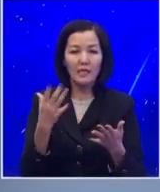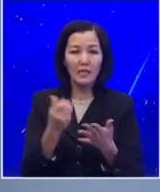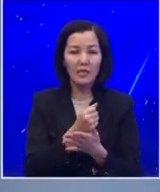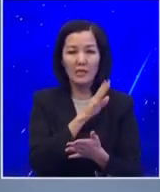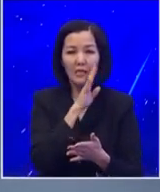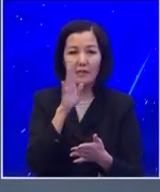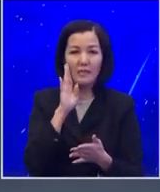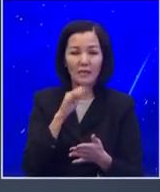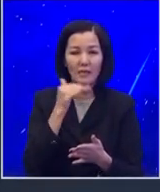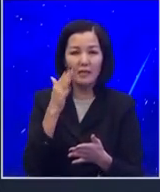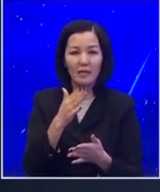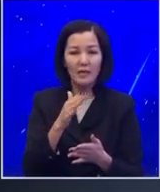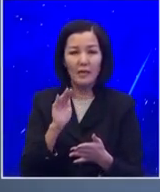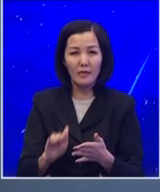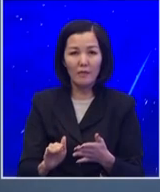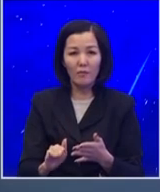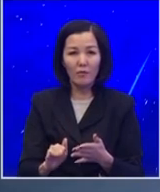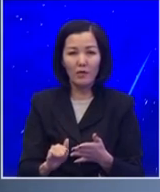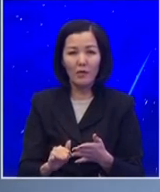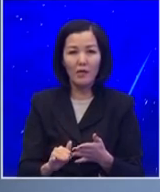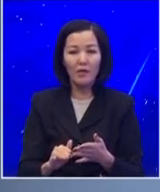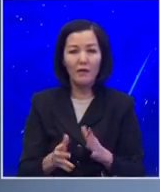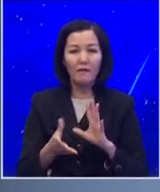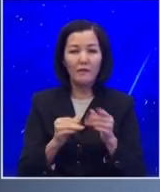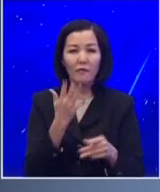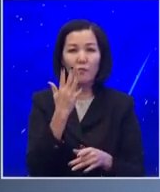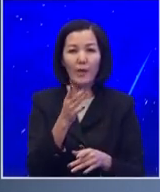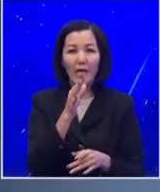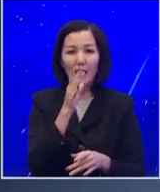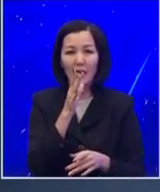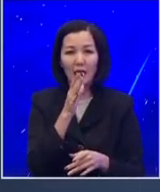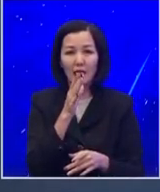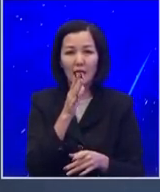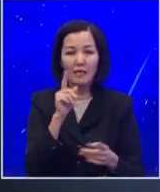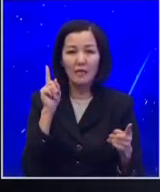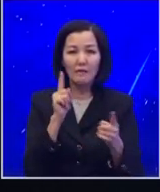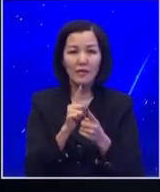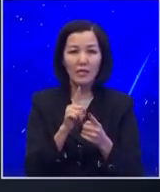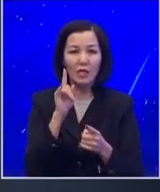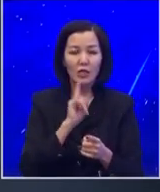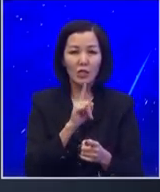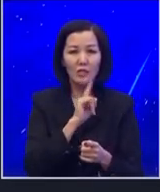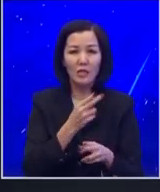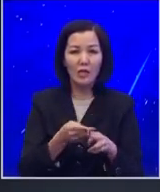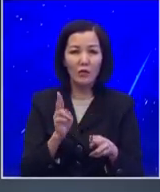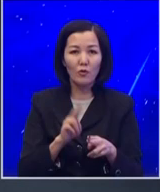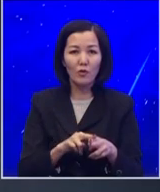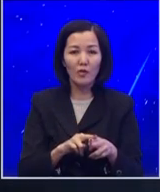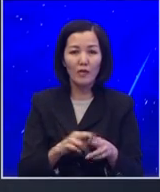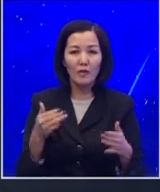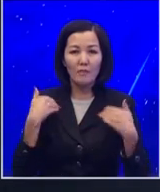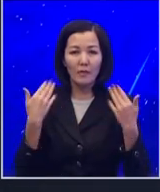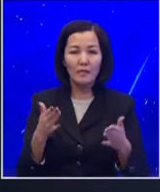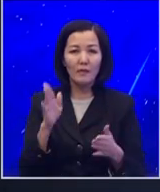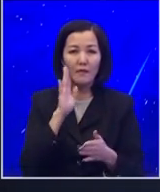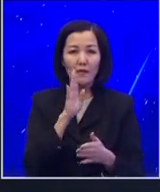и нашлись родители потерявшегося, которому оказалось всего 5 лет. Их встретила женщина, которая